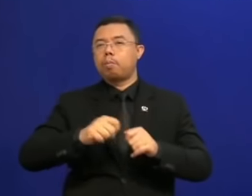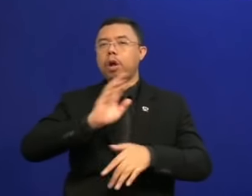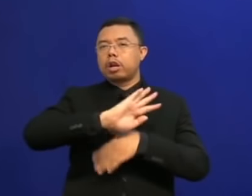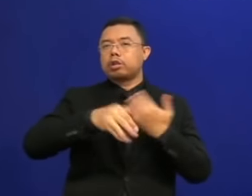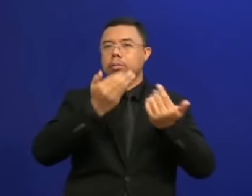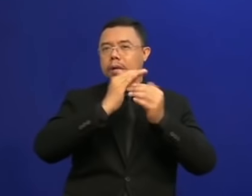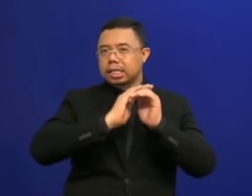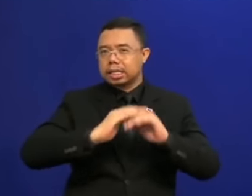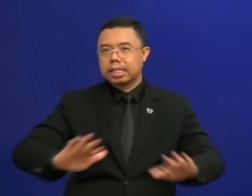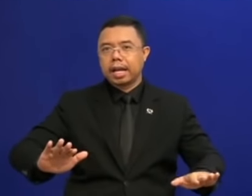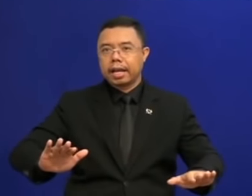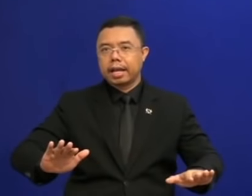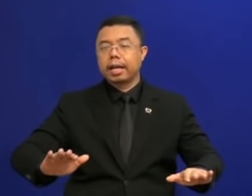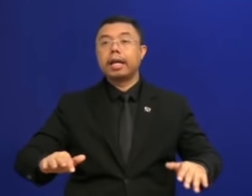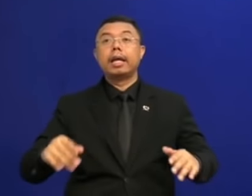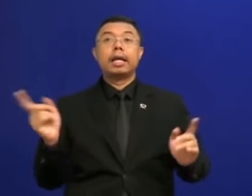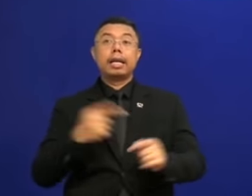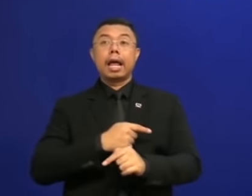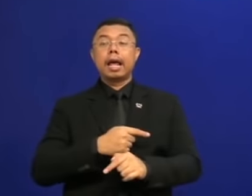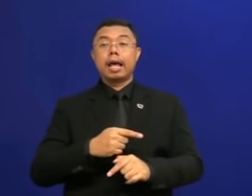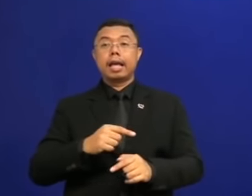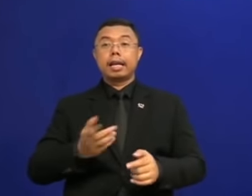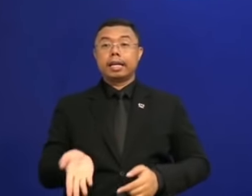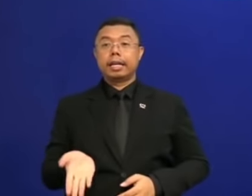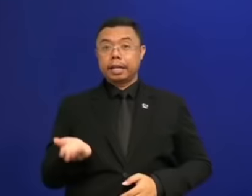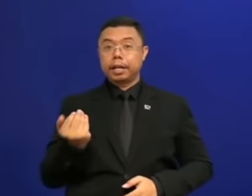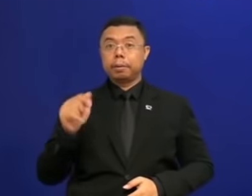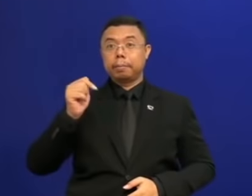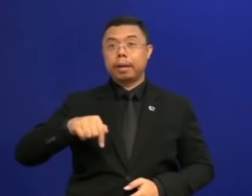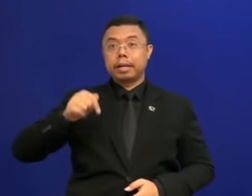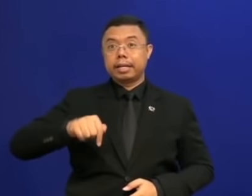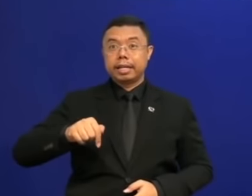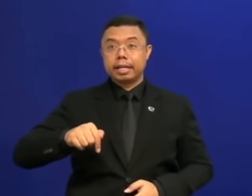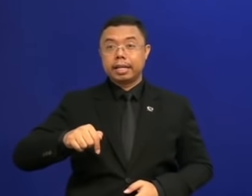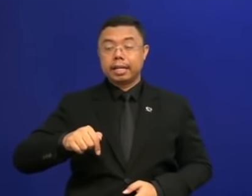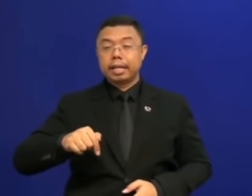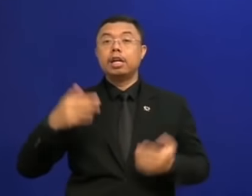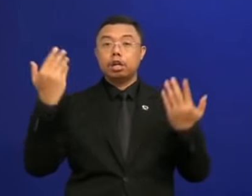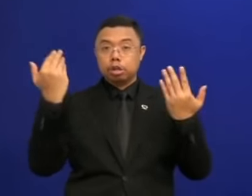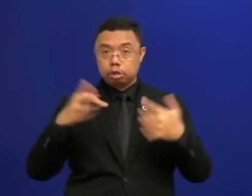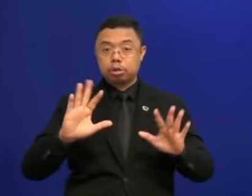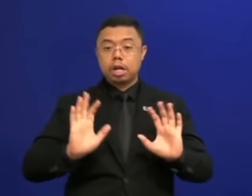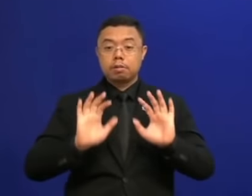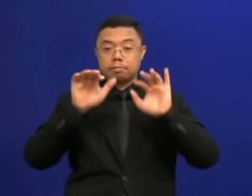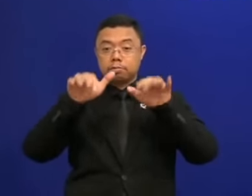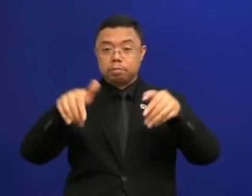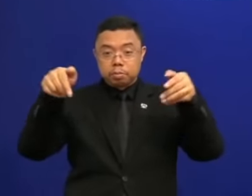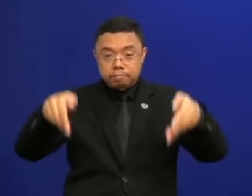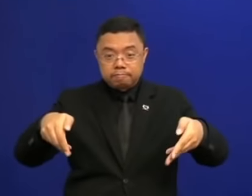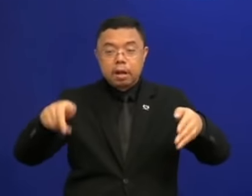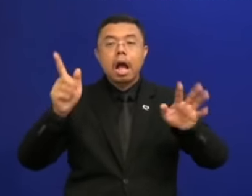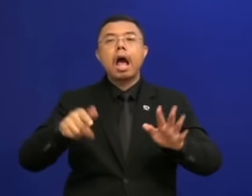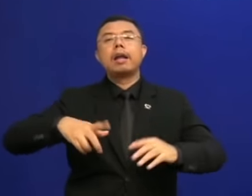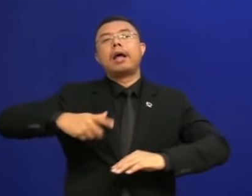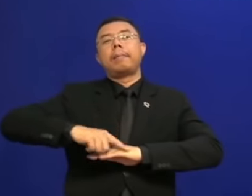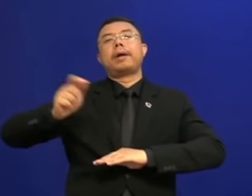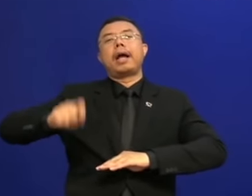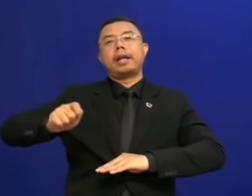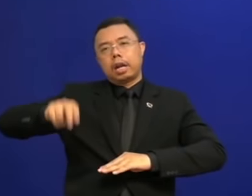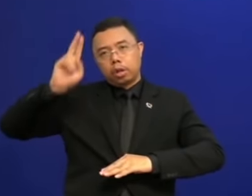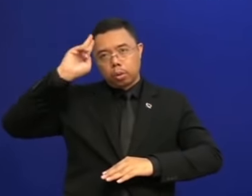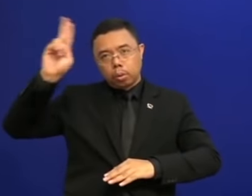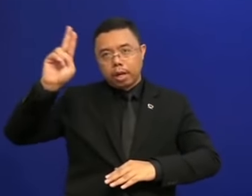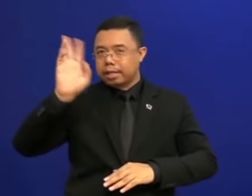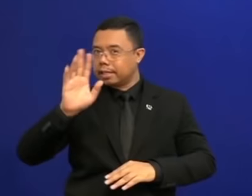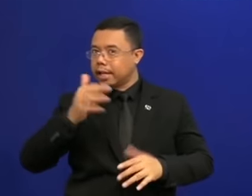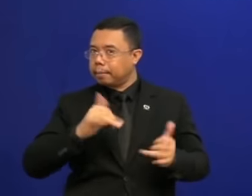Dan di balik kehidupan ini, di balik kubur, ada pengadilan Tuhan.